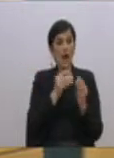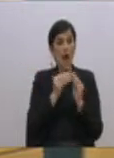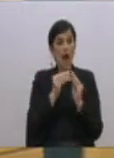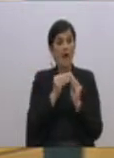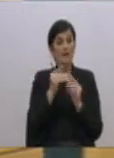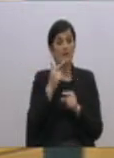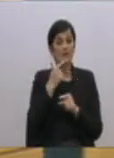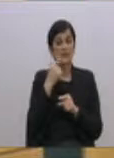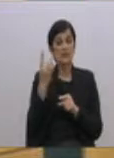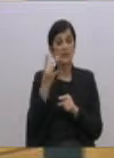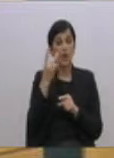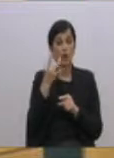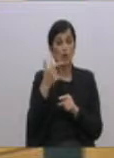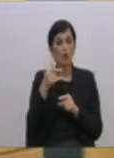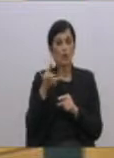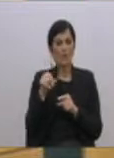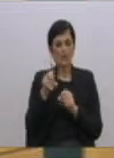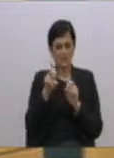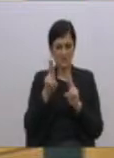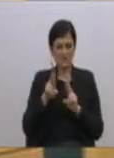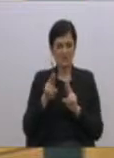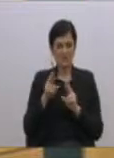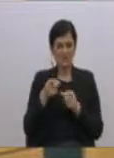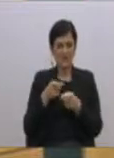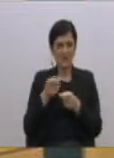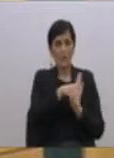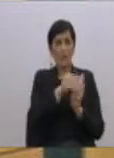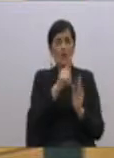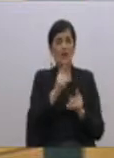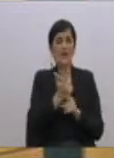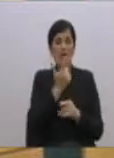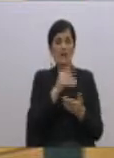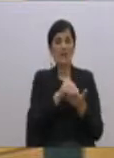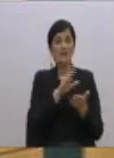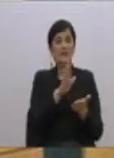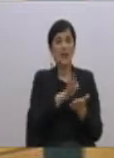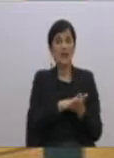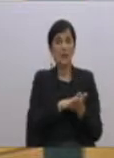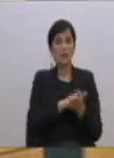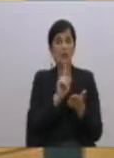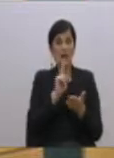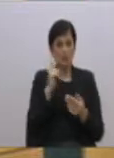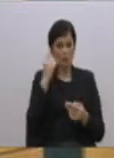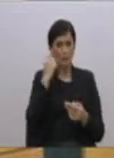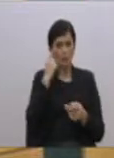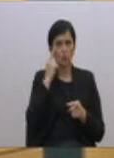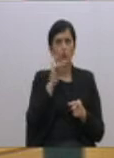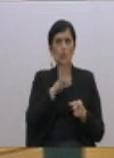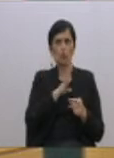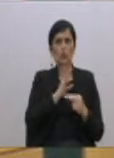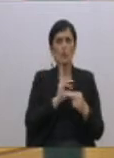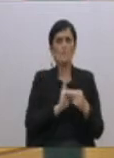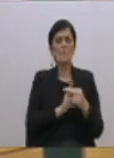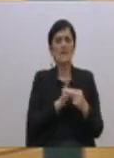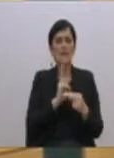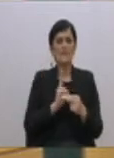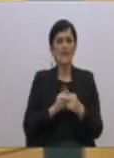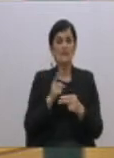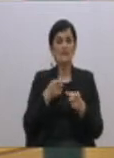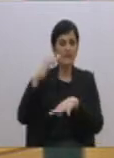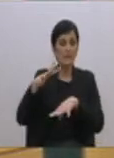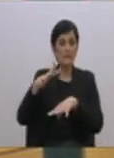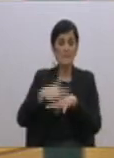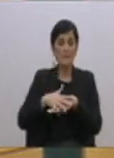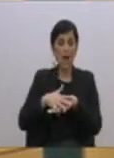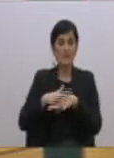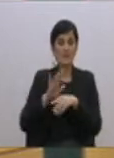წელიწადში ერთხელ გლულიანი იარაღი წარმოდგენილი ყოფილიყო მომსახურების რაცია, რაც ფიქრობდით, რომ იყო პრევენციისთვის, რათა ეს იარაღები არ